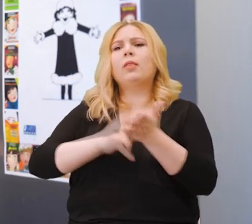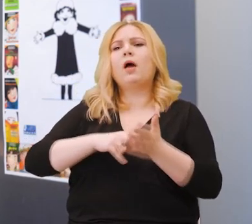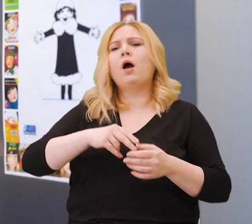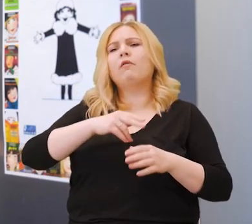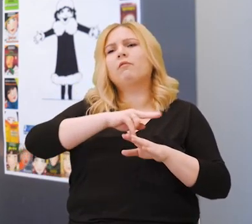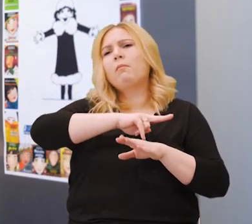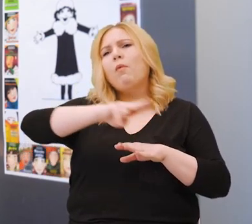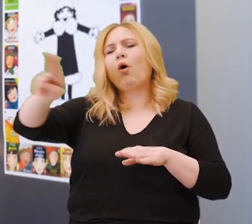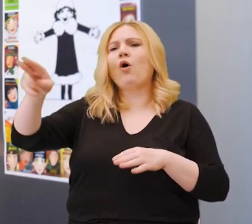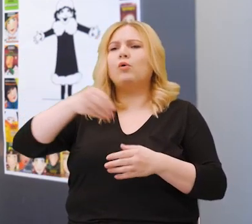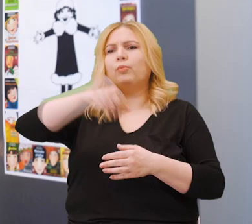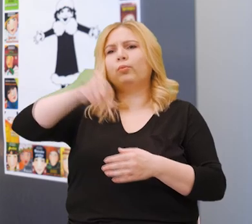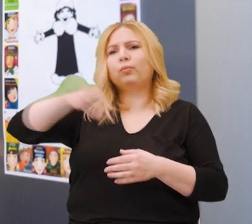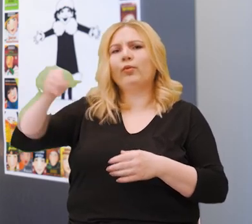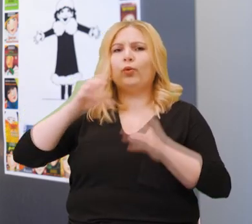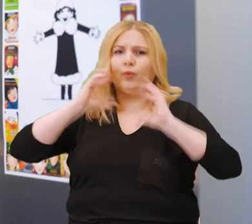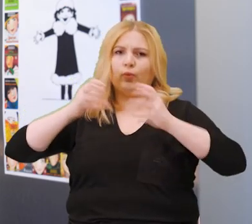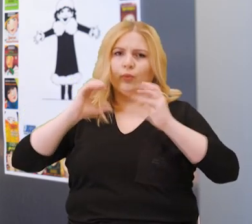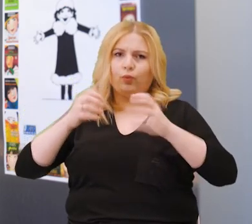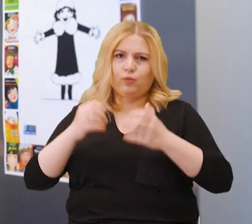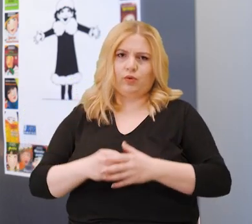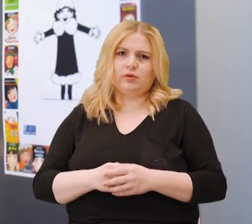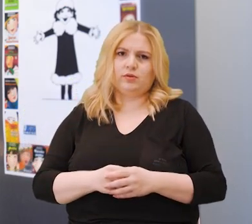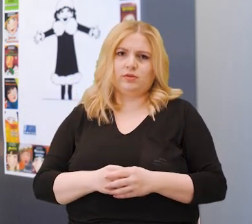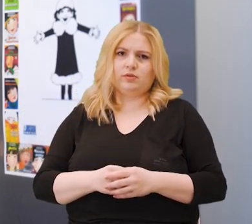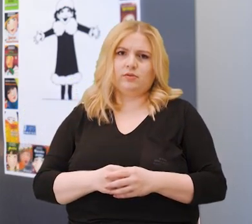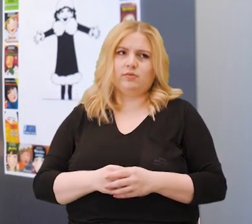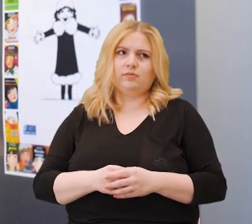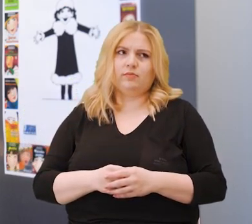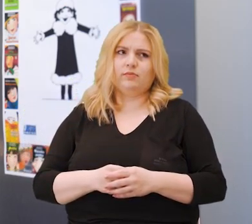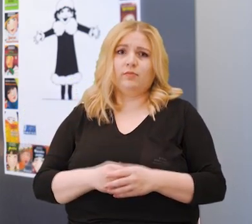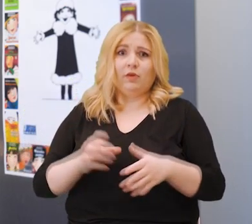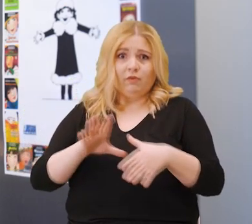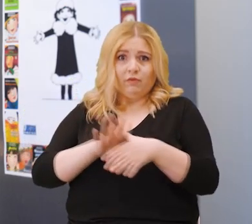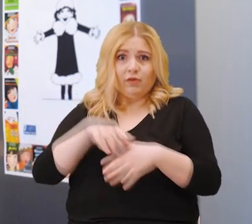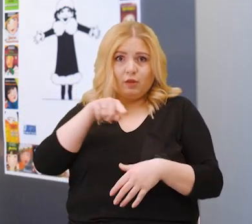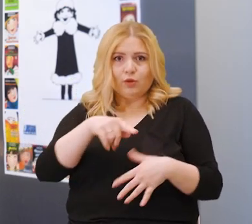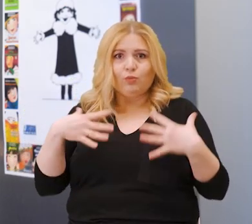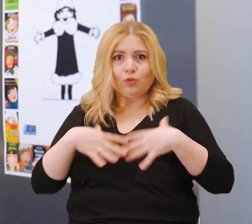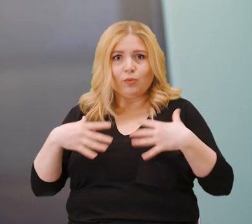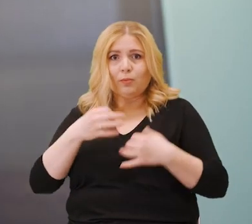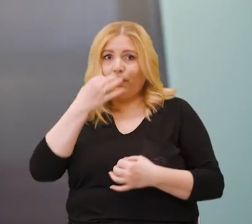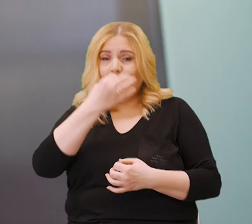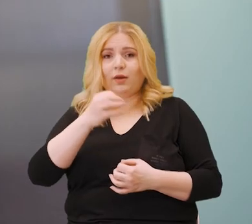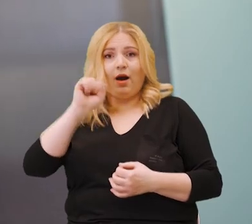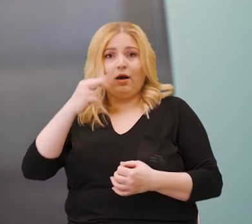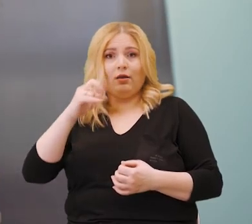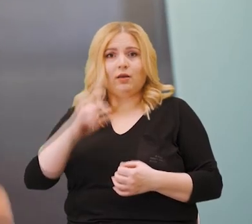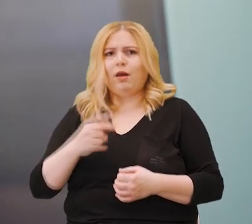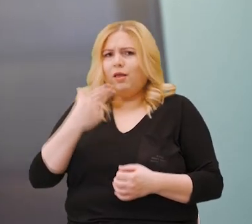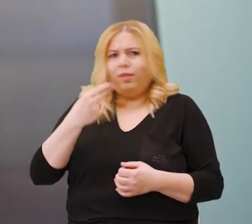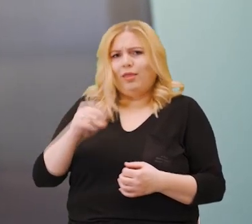na pewnej bardzo ogromnej farmie. A teraz pracowałem przy żniwach. W tym stroju? Spytała uprzejmie